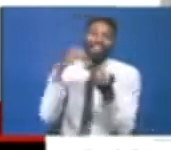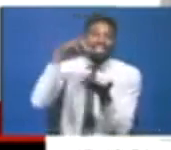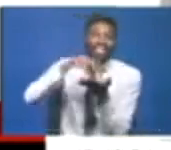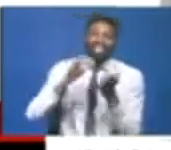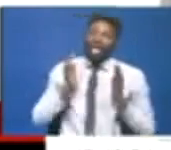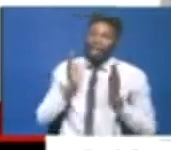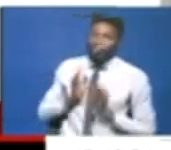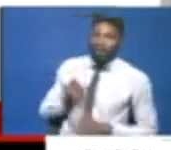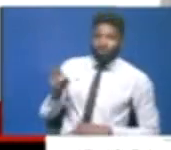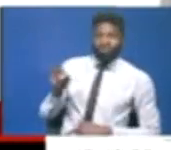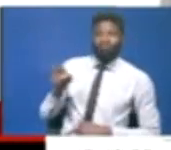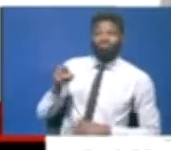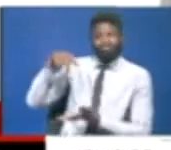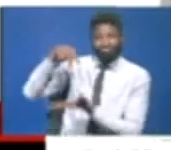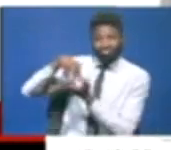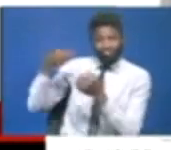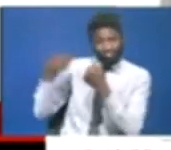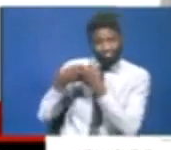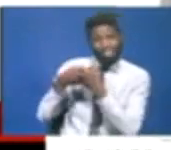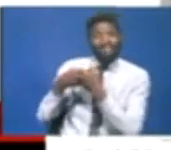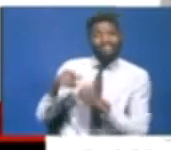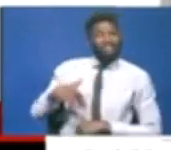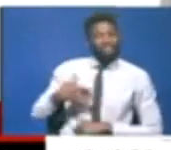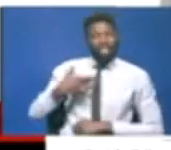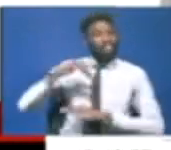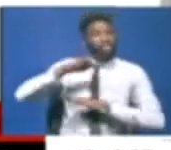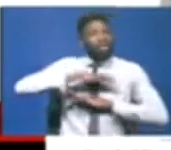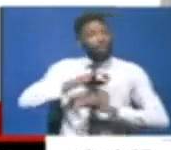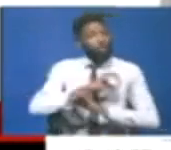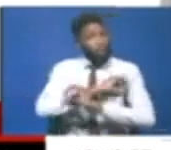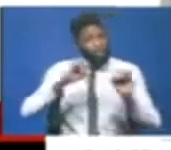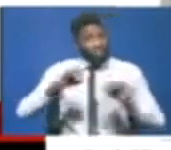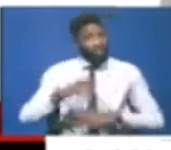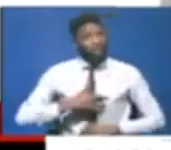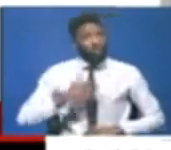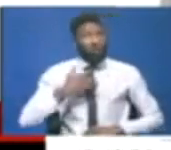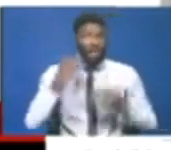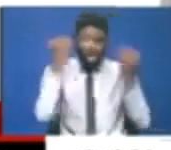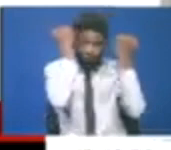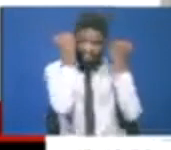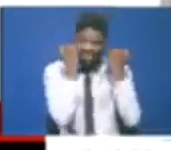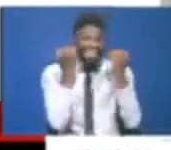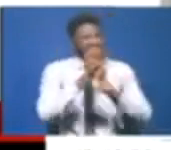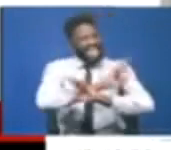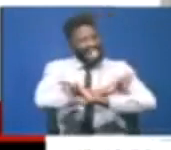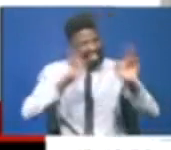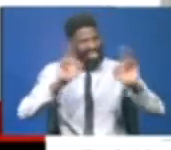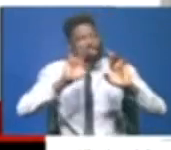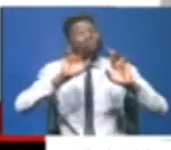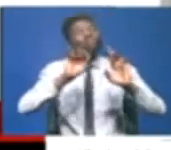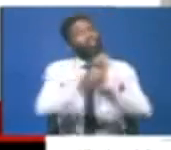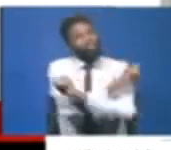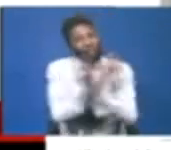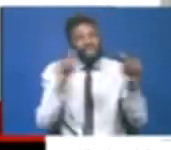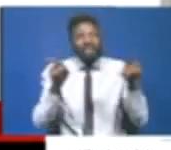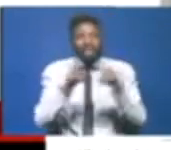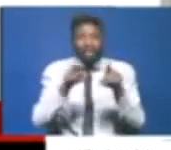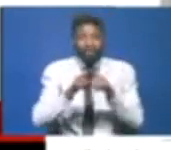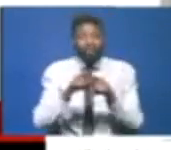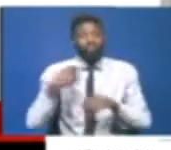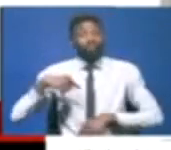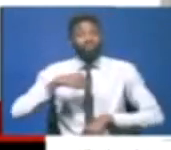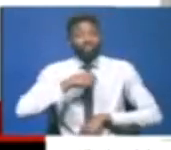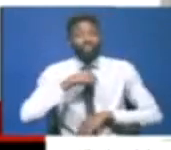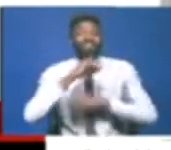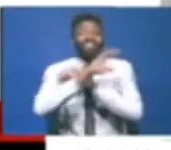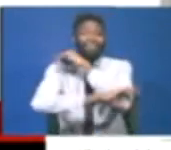hajaridhika. Mahakama, idara ya mahakama imejiandaa vilivyo, na kuhusiana tuna kama taifa tumepiga hatua katika kuhakikisha